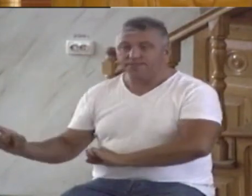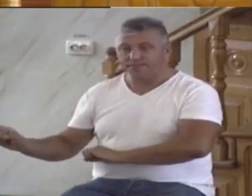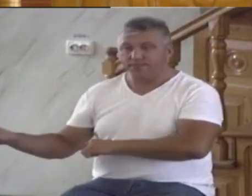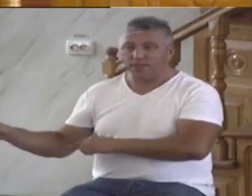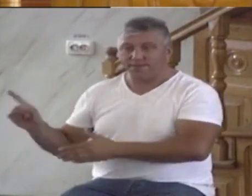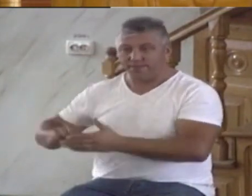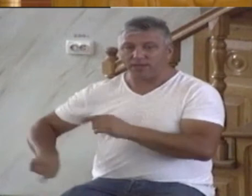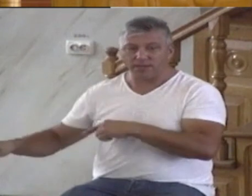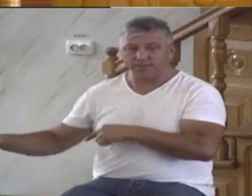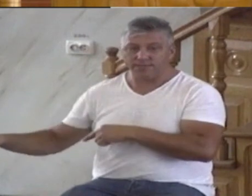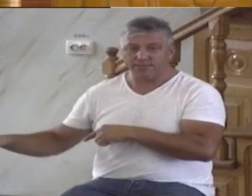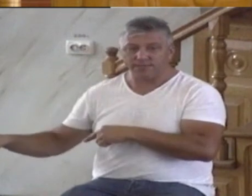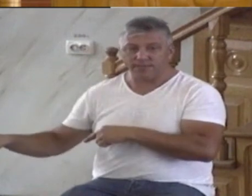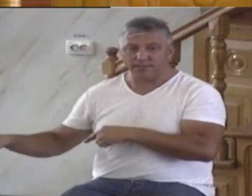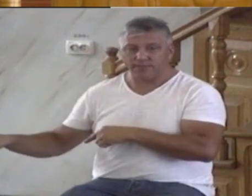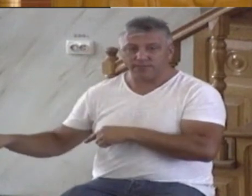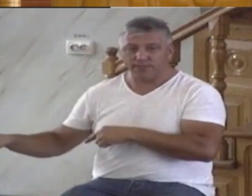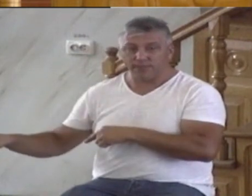Но